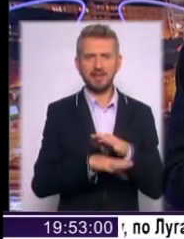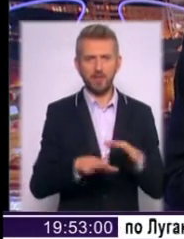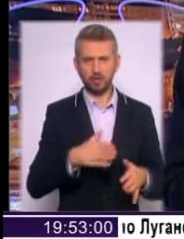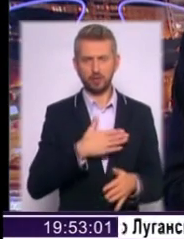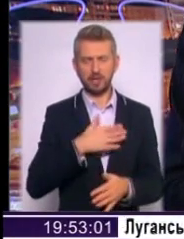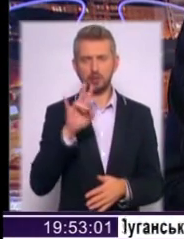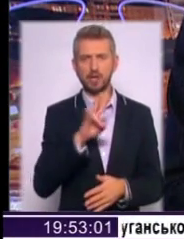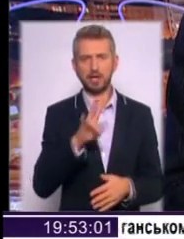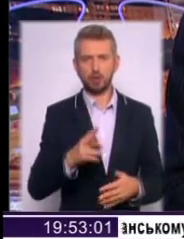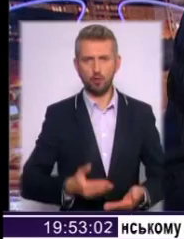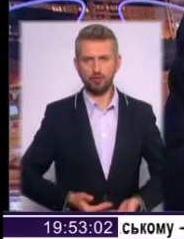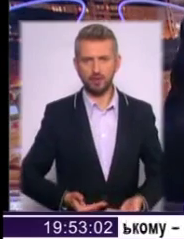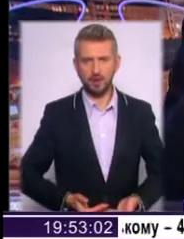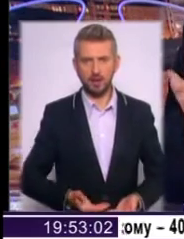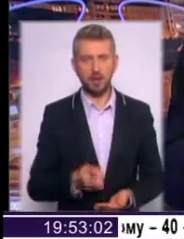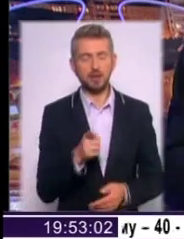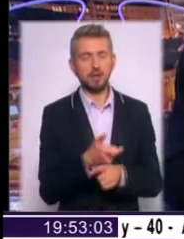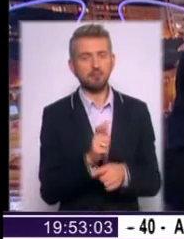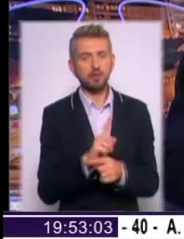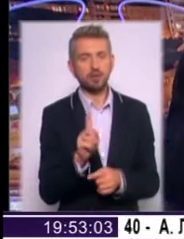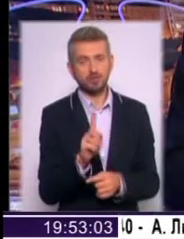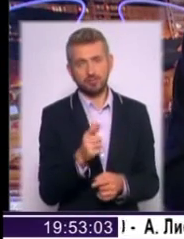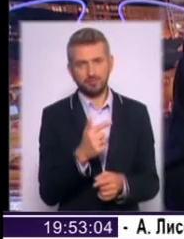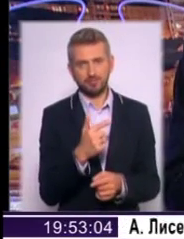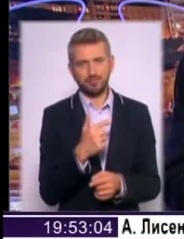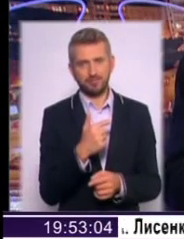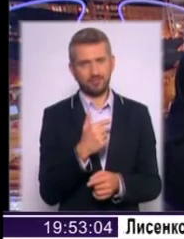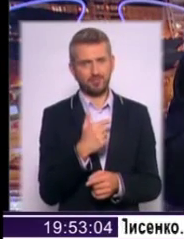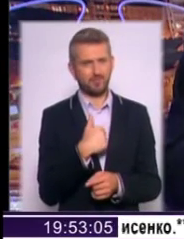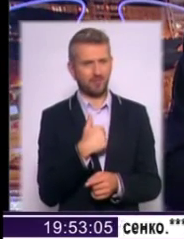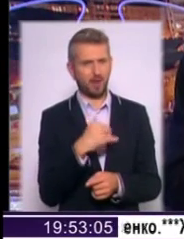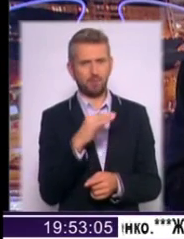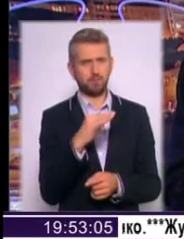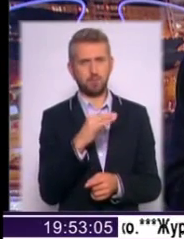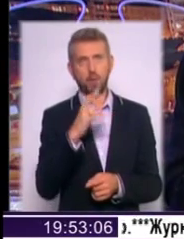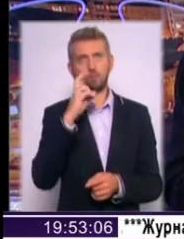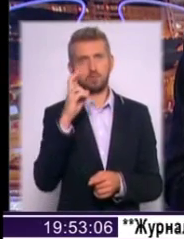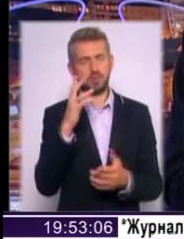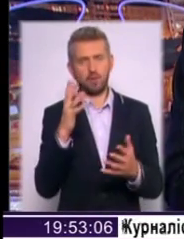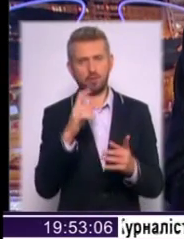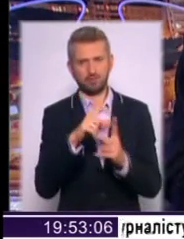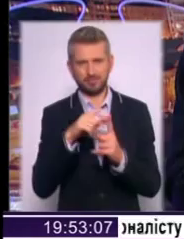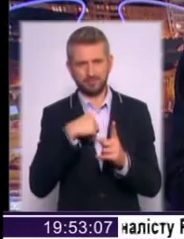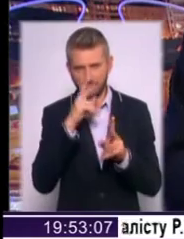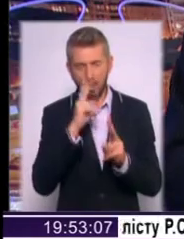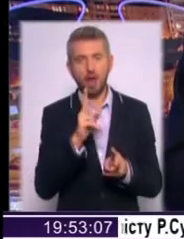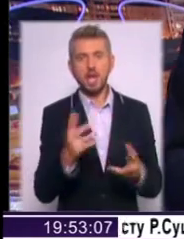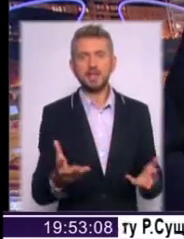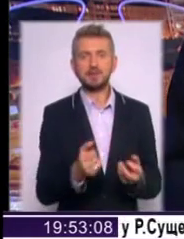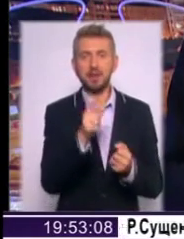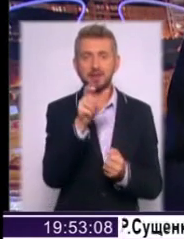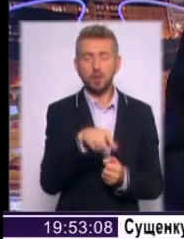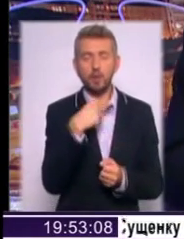життя. Тим більше, що я так поганий богослов, но Спаситель вже говорив про єдність. Спаситель вже учив нас про те,